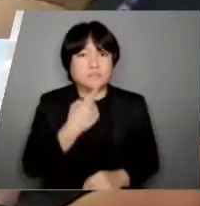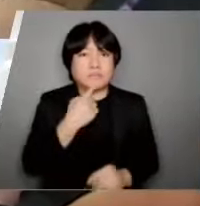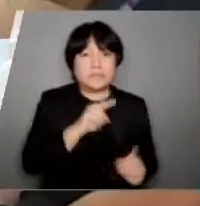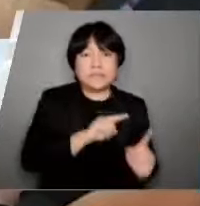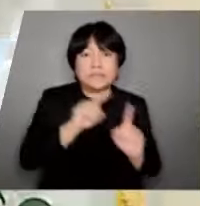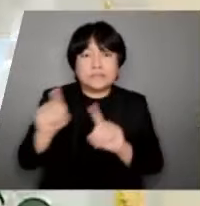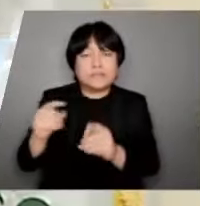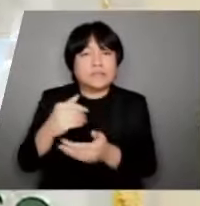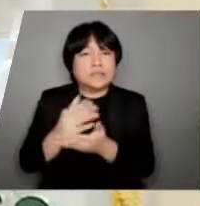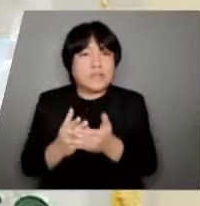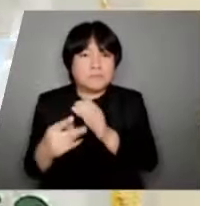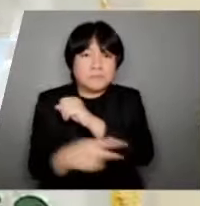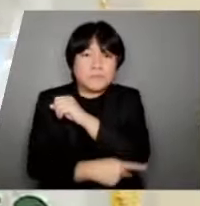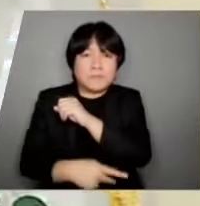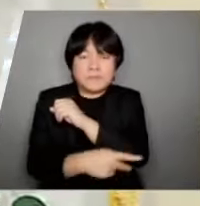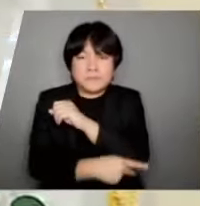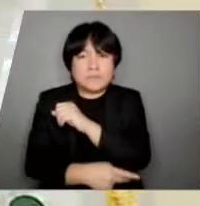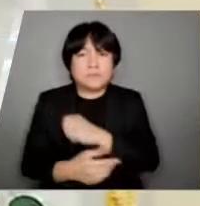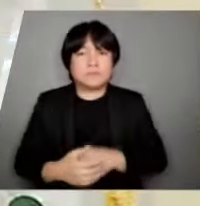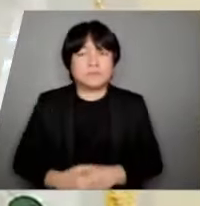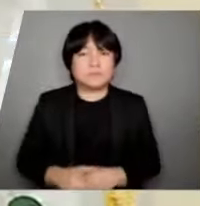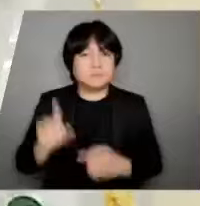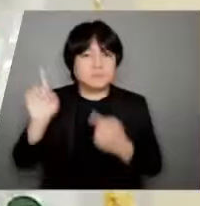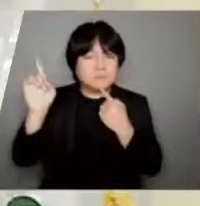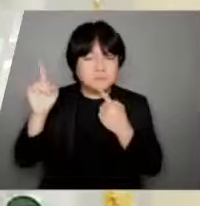sa norte. Concerning siya in the sense na